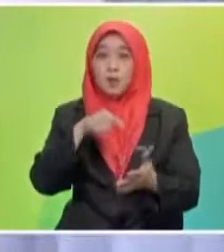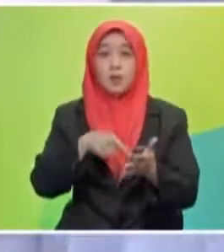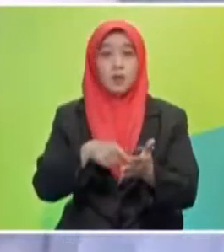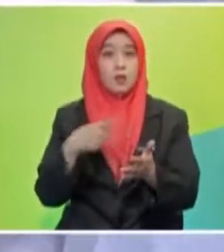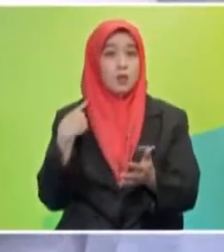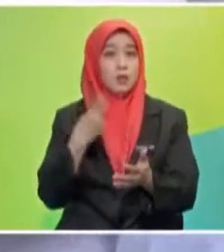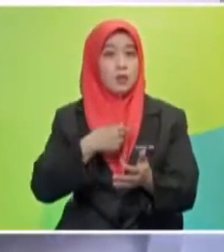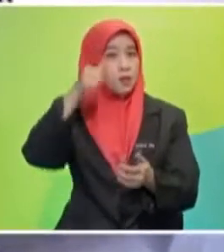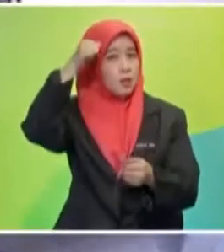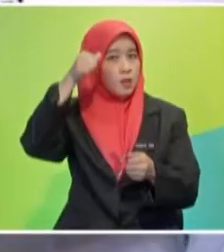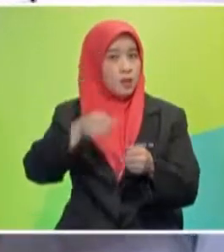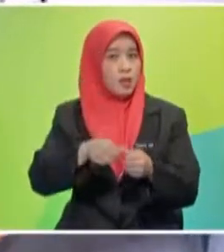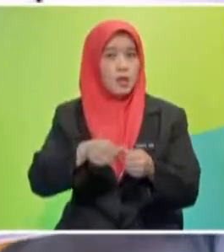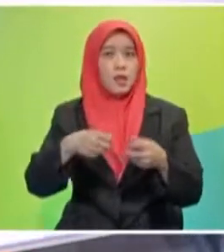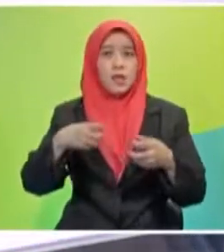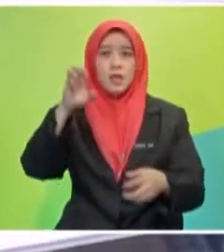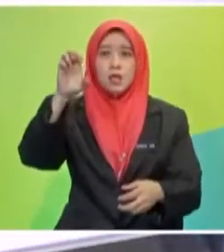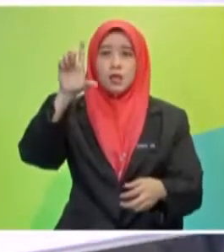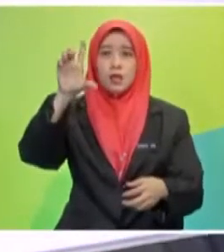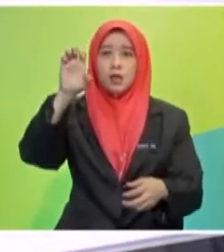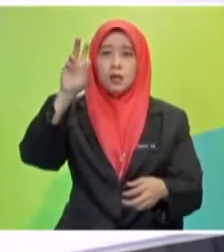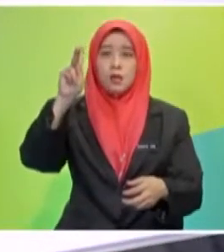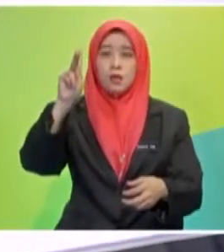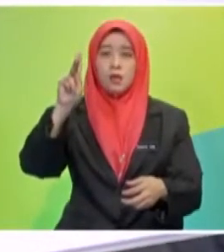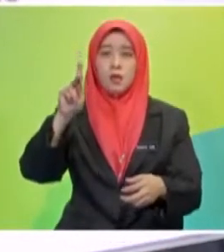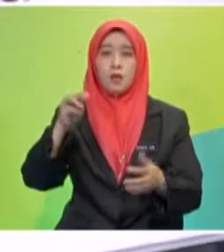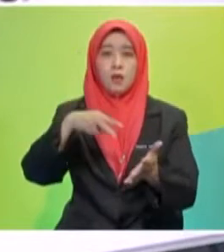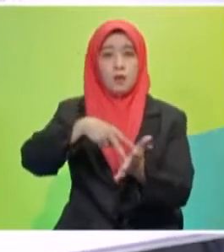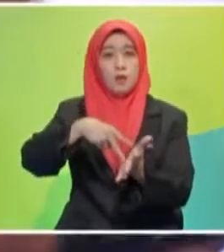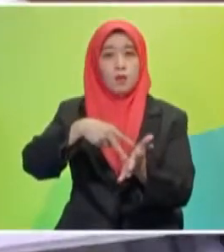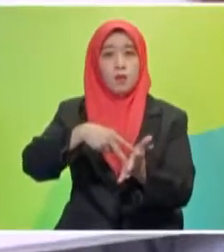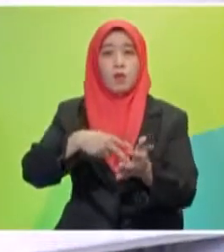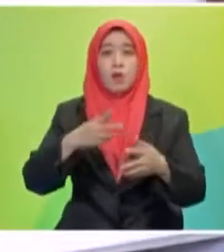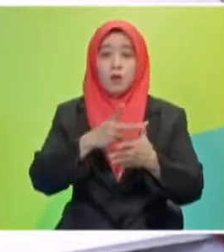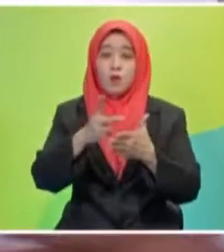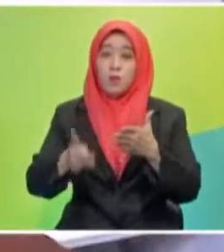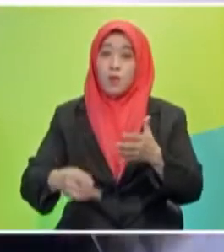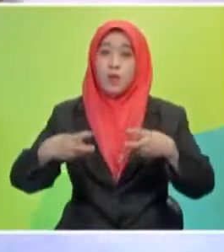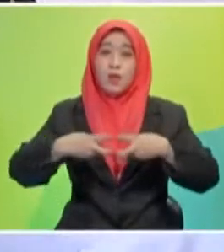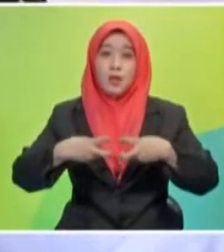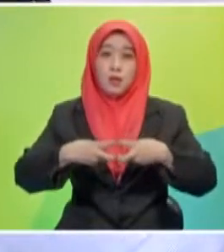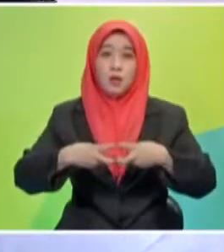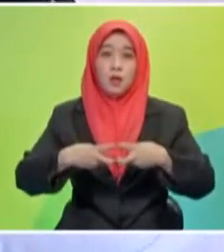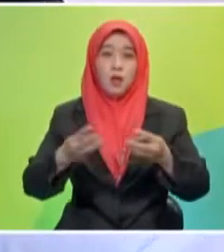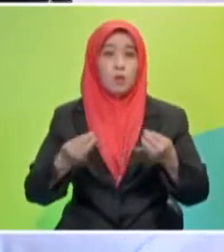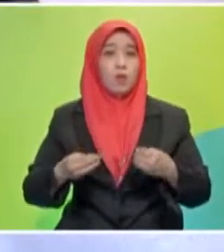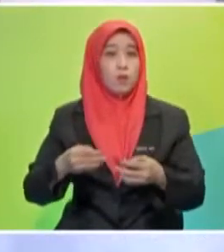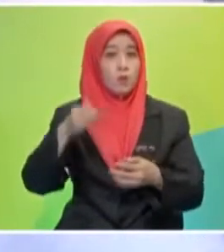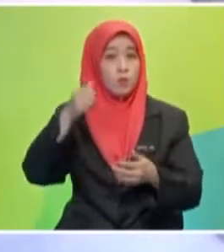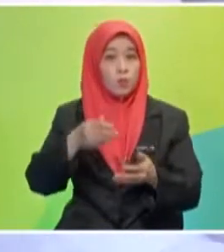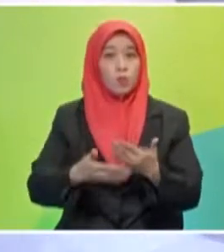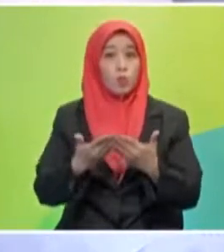ilek Imlek tuh membawa maksud komponen elektrik ini nak bagi mudah ingat aku yang ada dalam